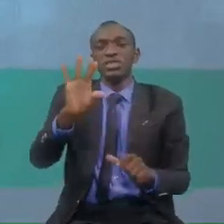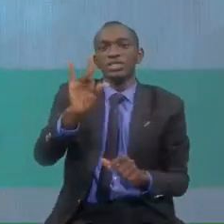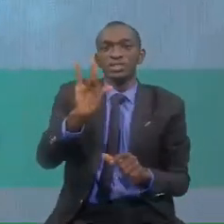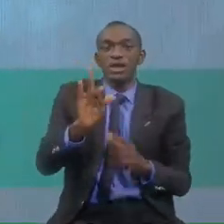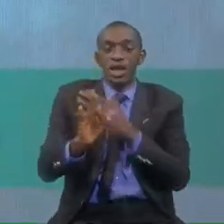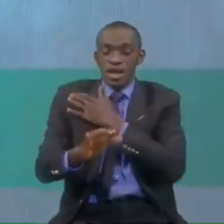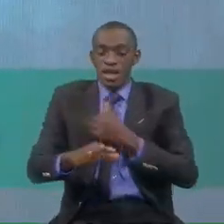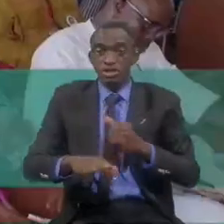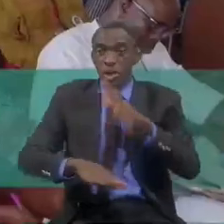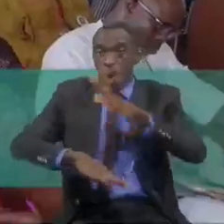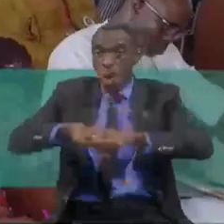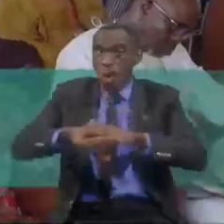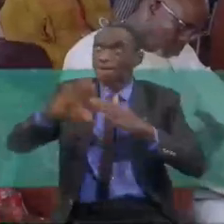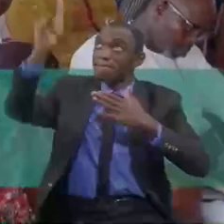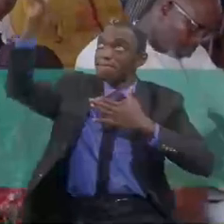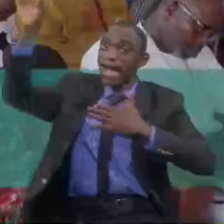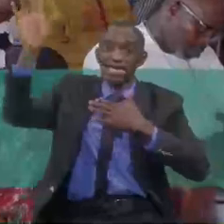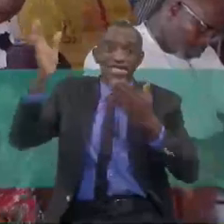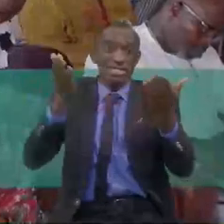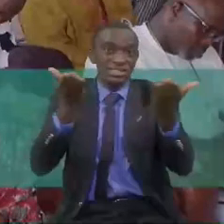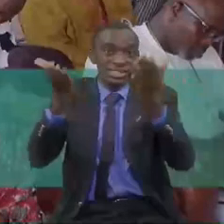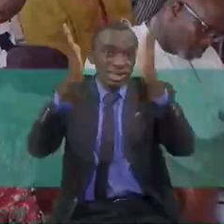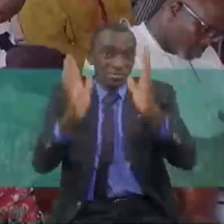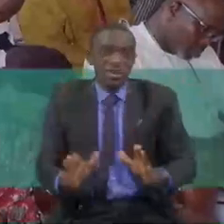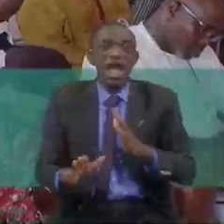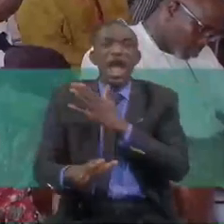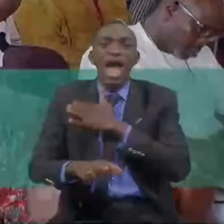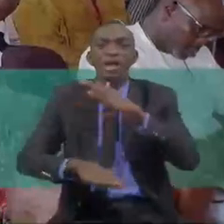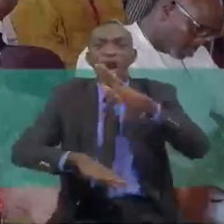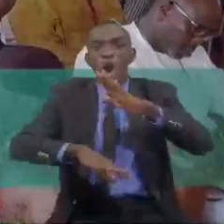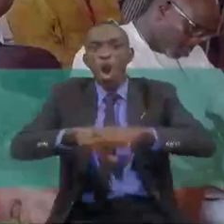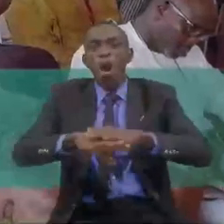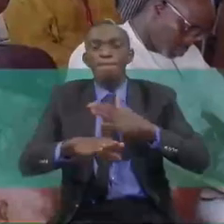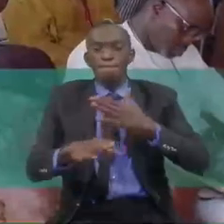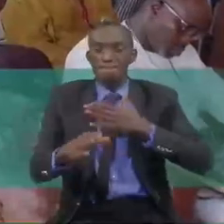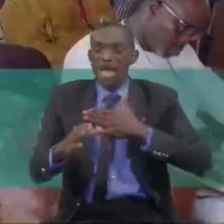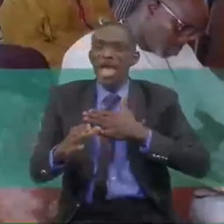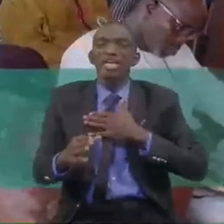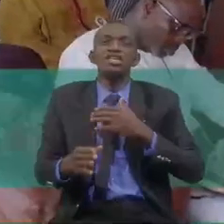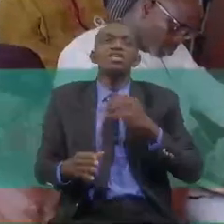Oui, sur mes serviteurs et sur mes servantes.